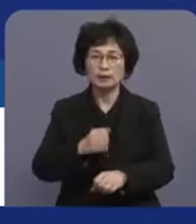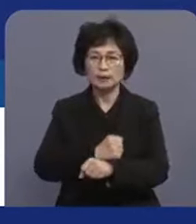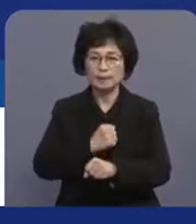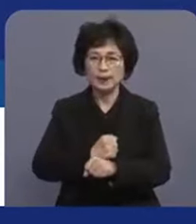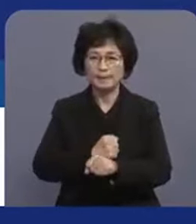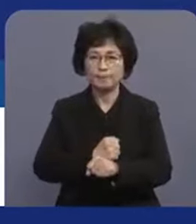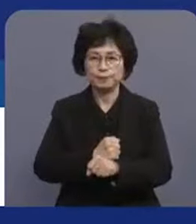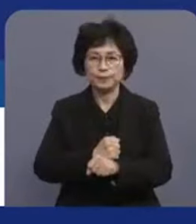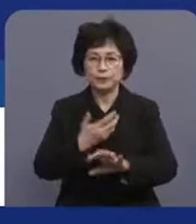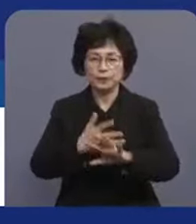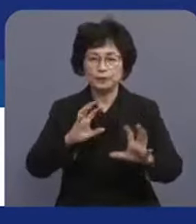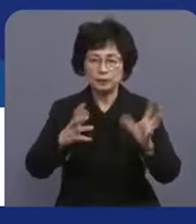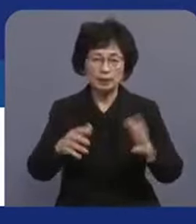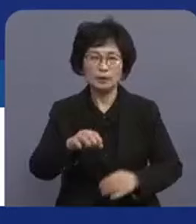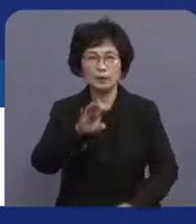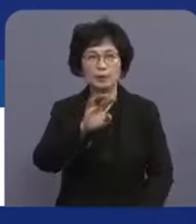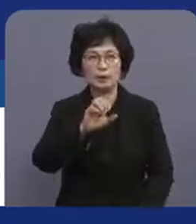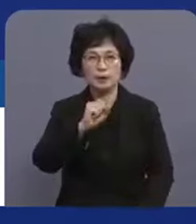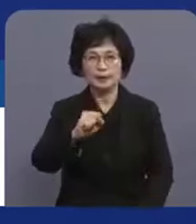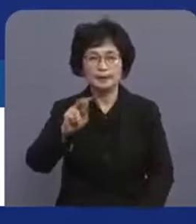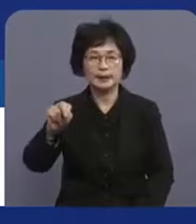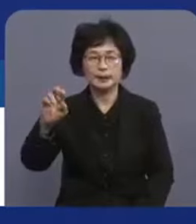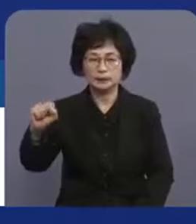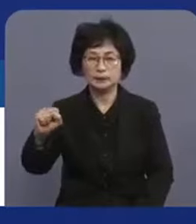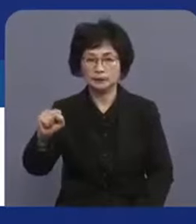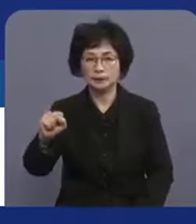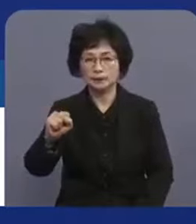SNS 서버에 바탕을 두고